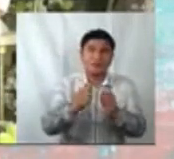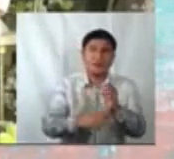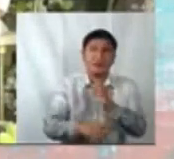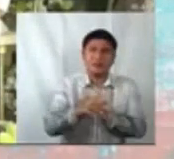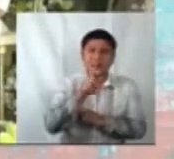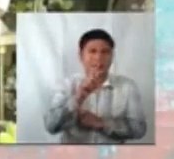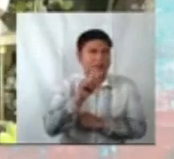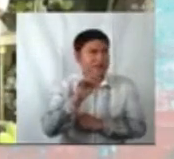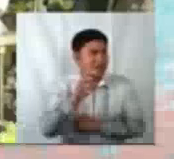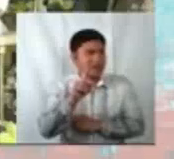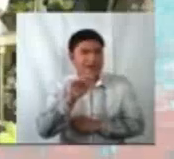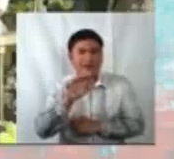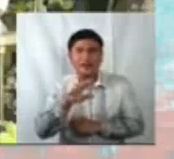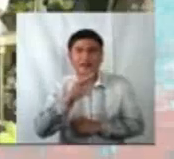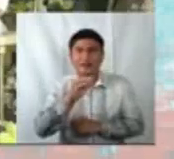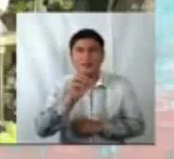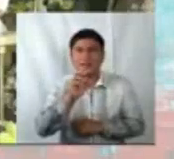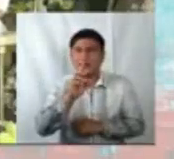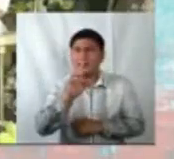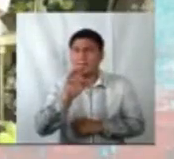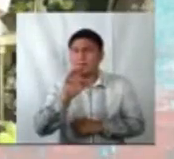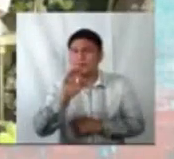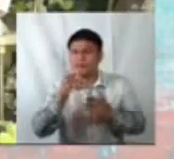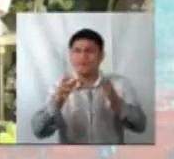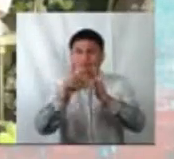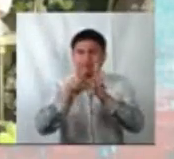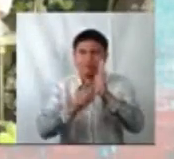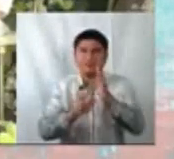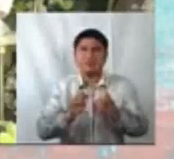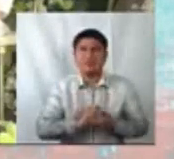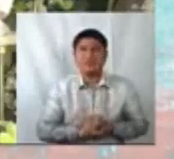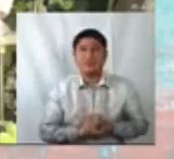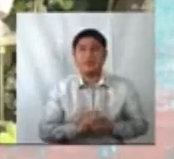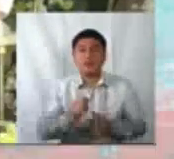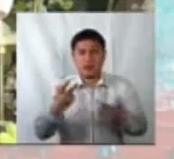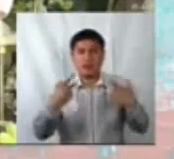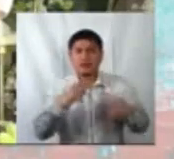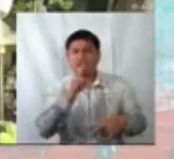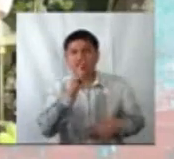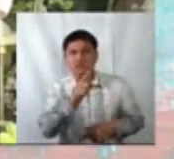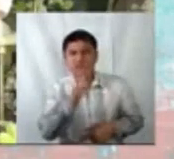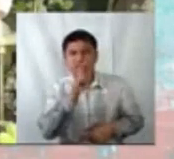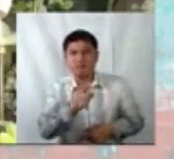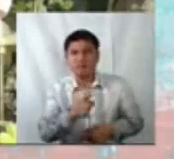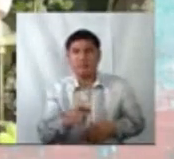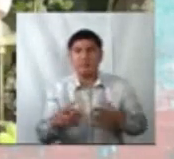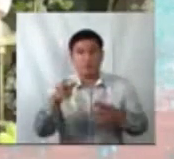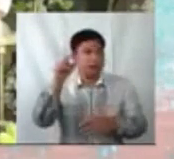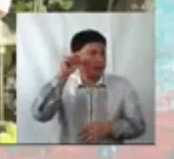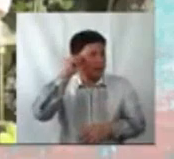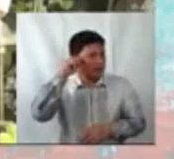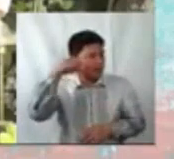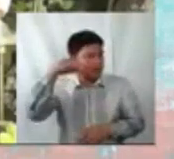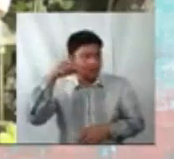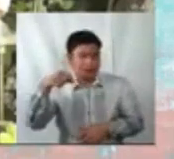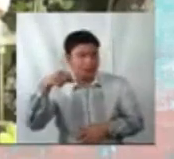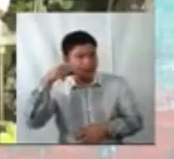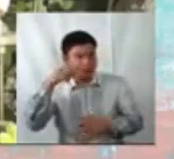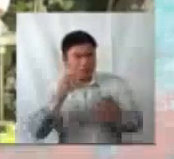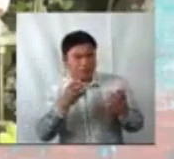So, yes, there is a truth to the saying na Quezon yeah. went there to make